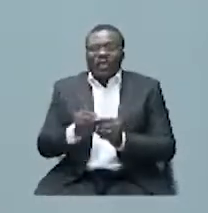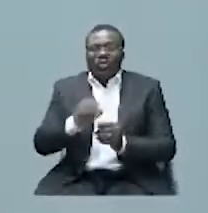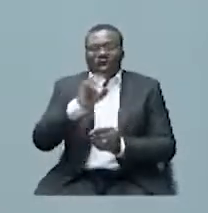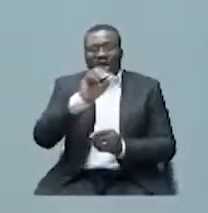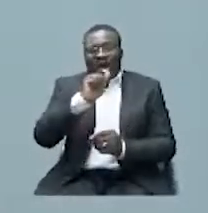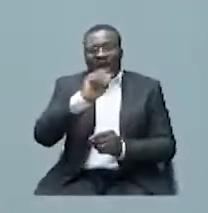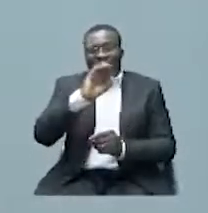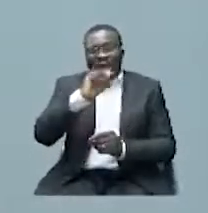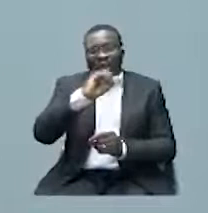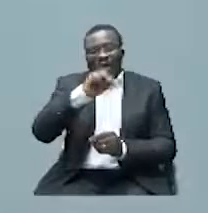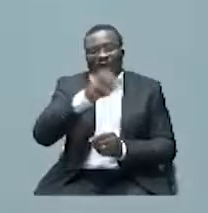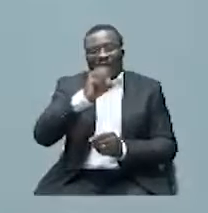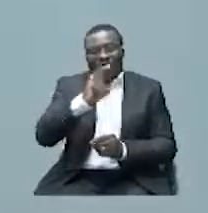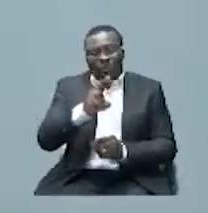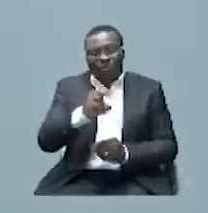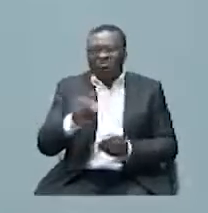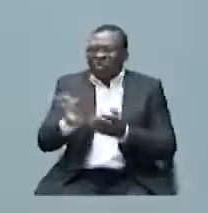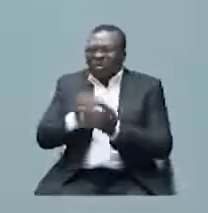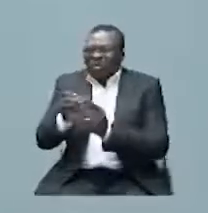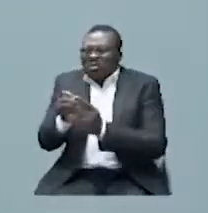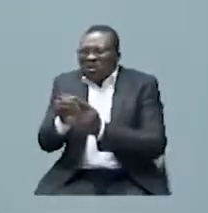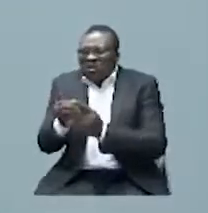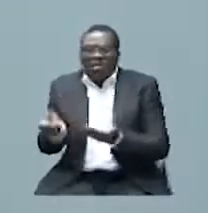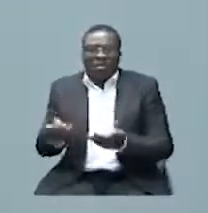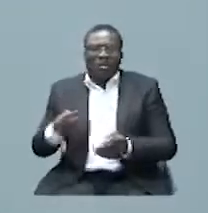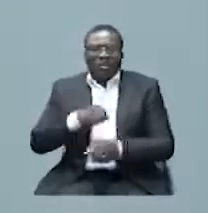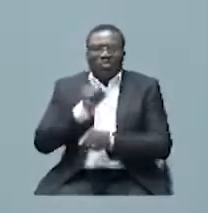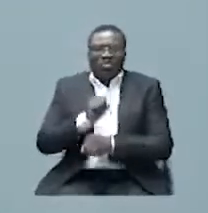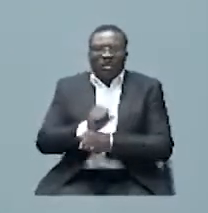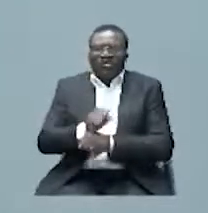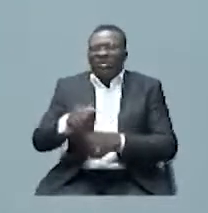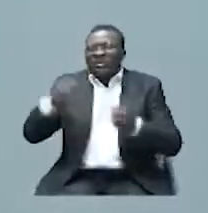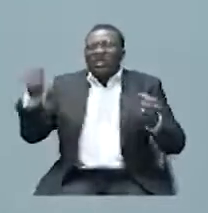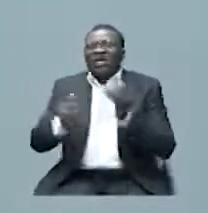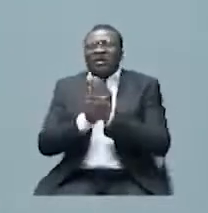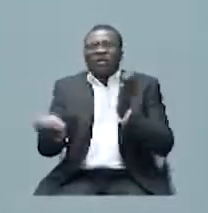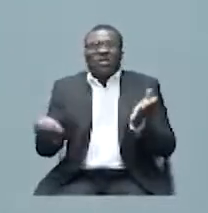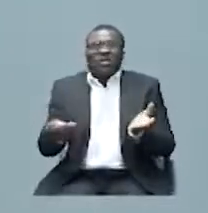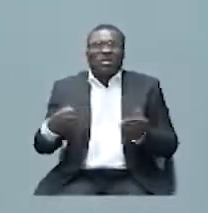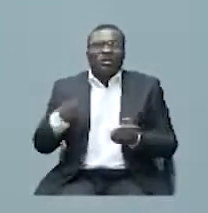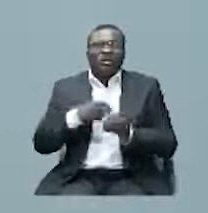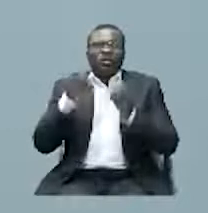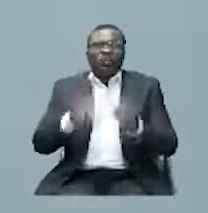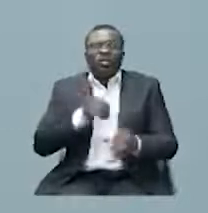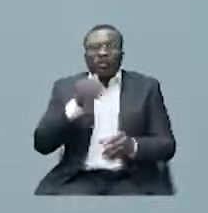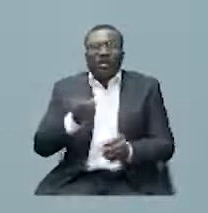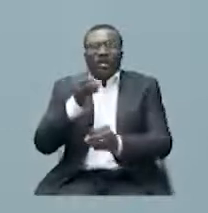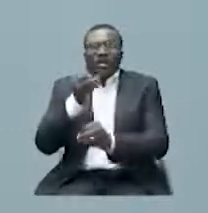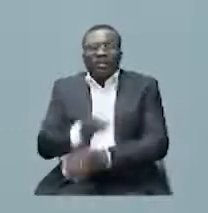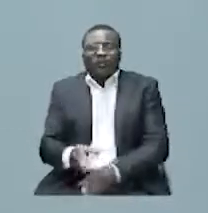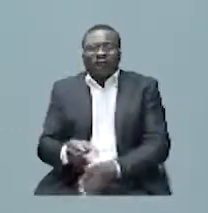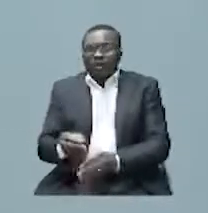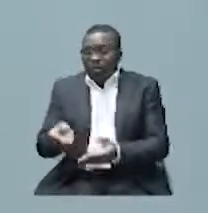l'anacardier, que ce soit le riz. Nous travaillons sans compétence. Nous ne mettons pas à la disposition, au service